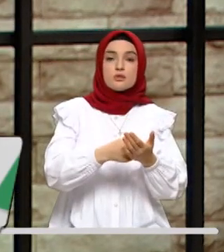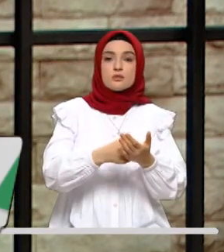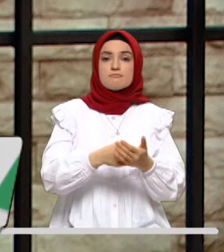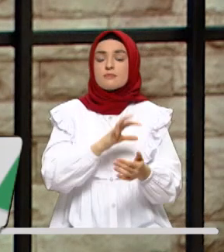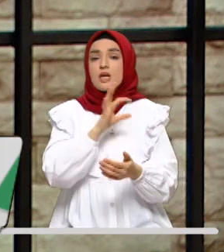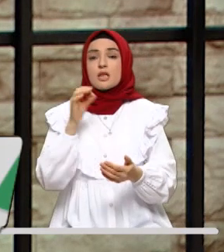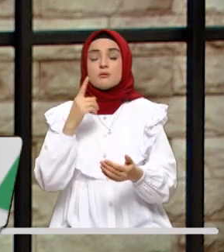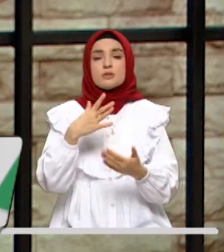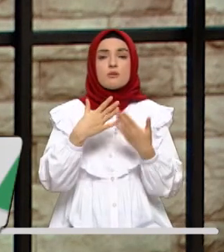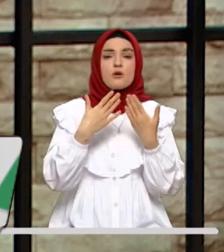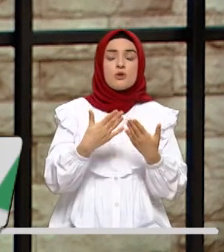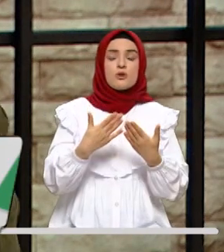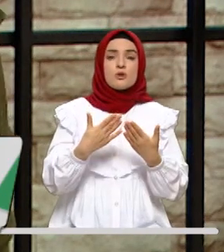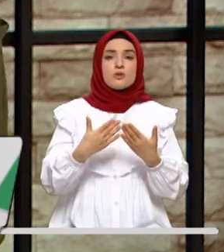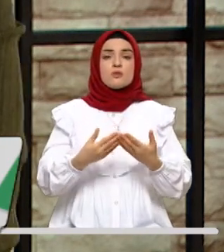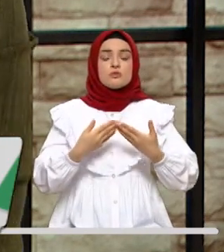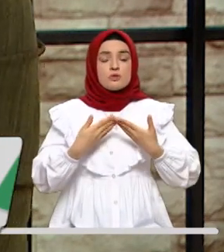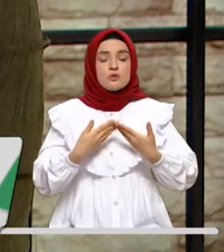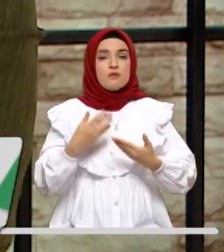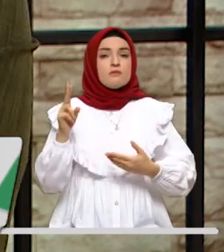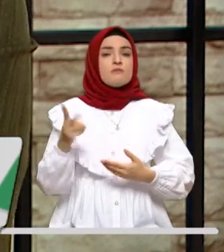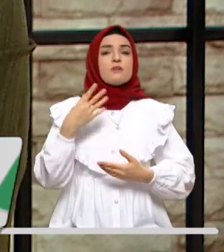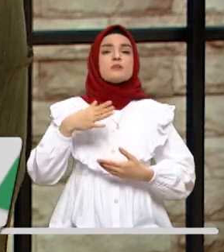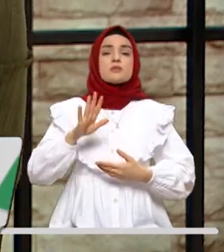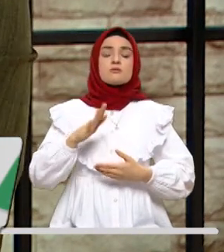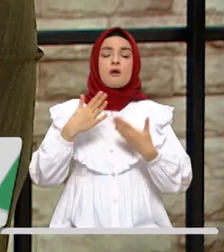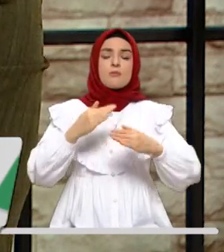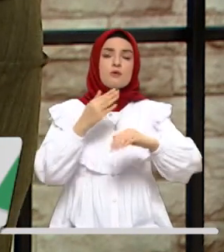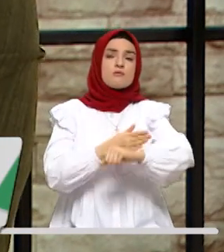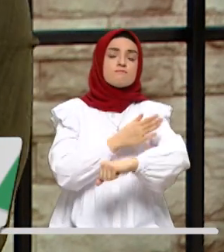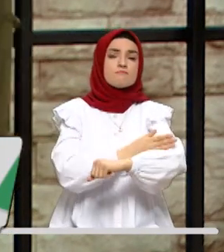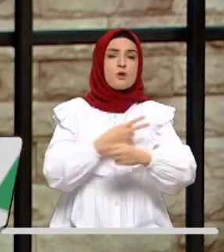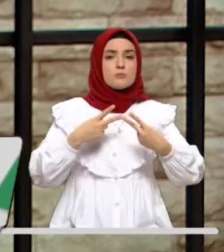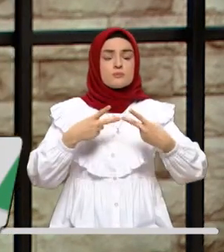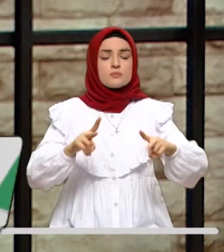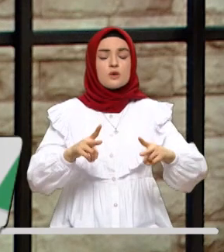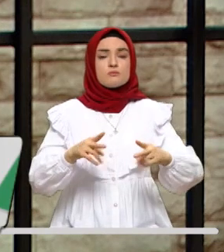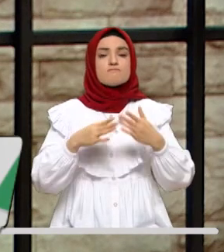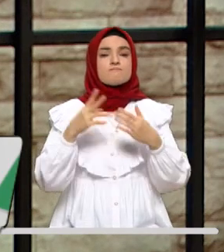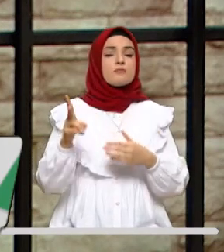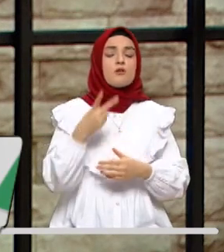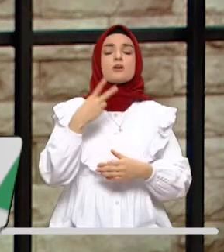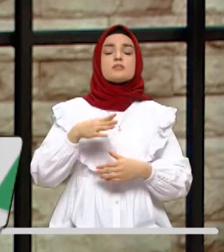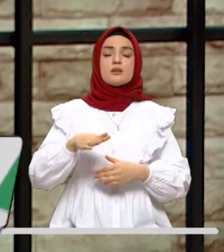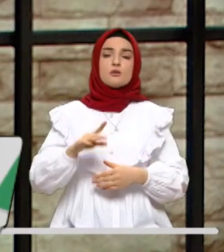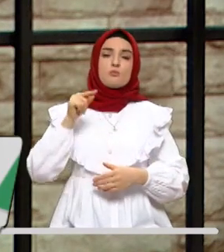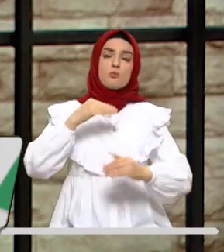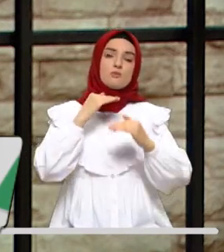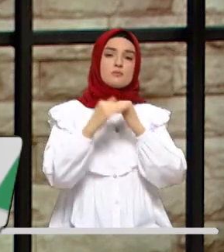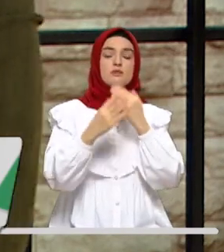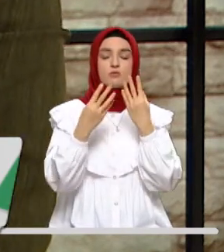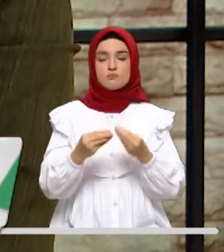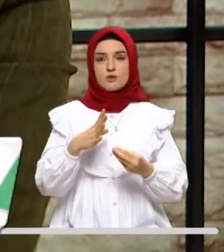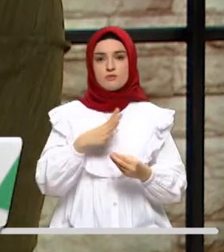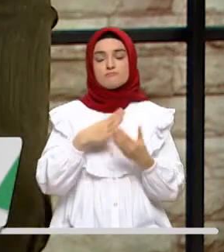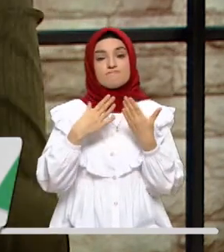her şeyden ödün veririz. Vatanın bağımsızlığından asla ve kat'a ödün vermeyiz. Böyle bir milletiz.